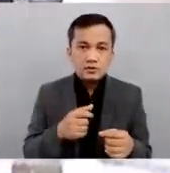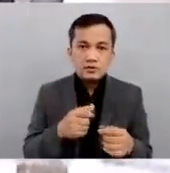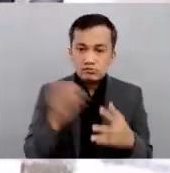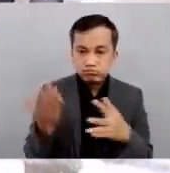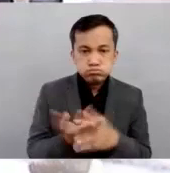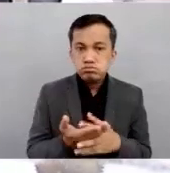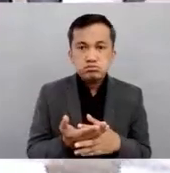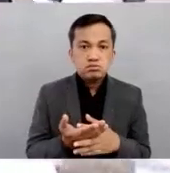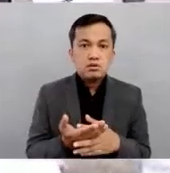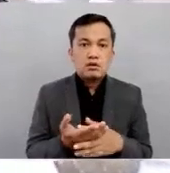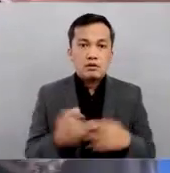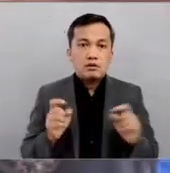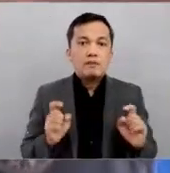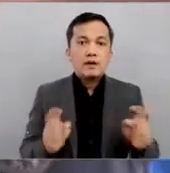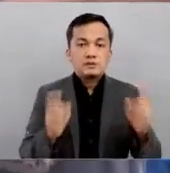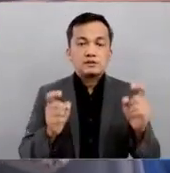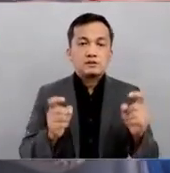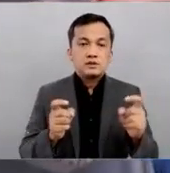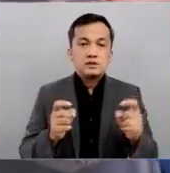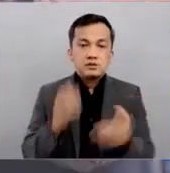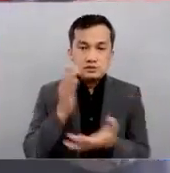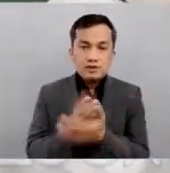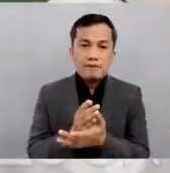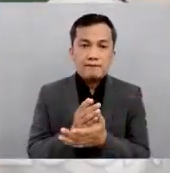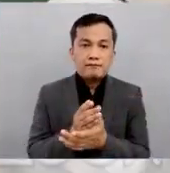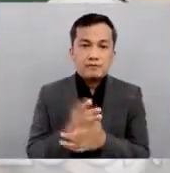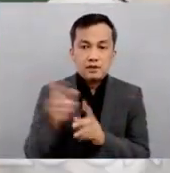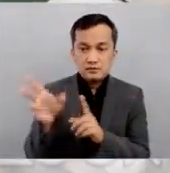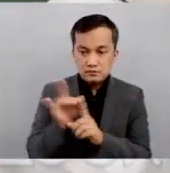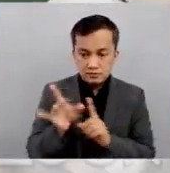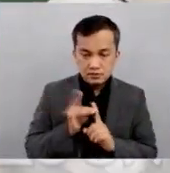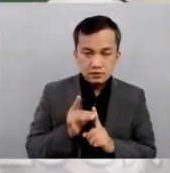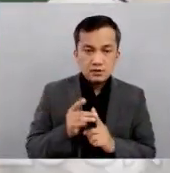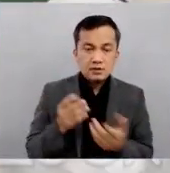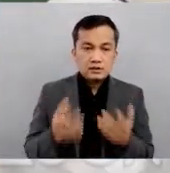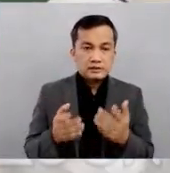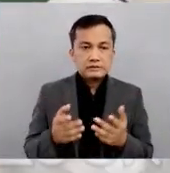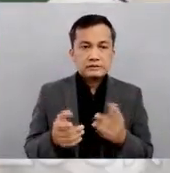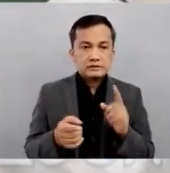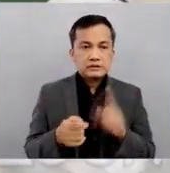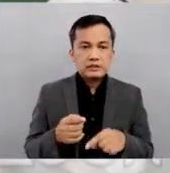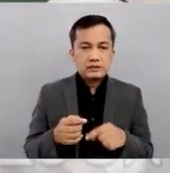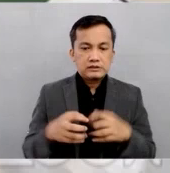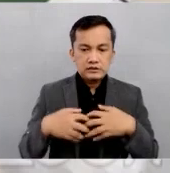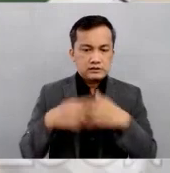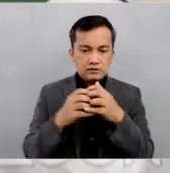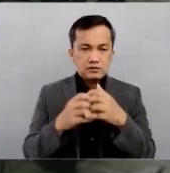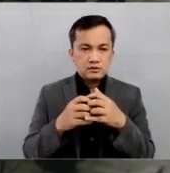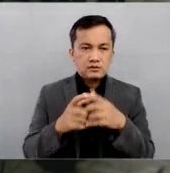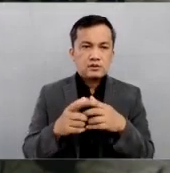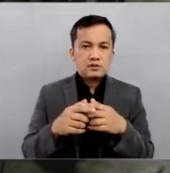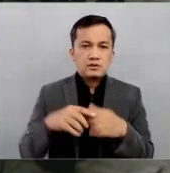if we will not do something drastic to disrupt the transmission, maybe we cannot recover anymore yung fourth quarter.